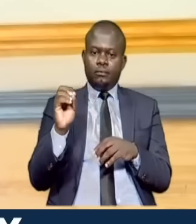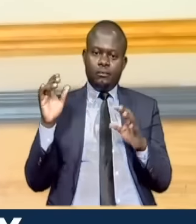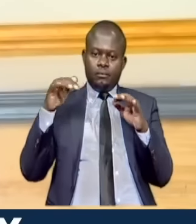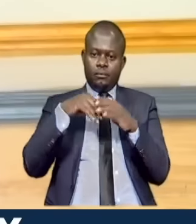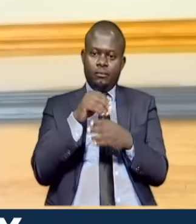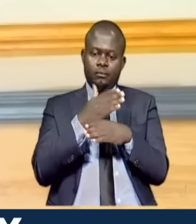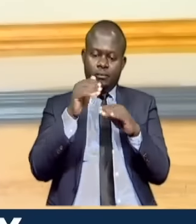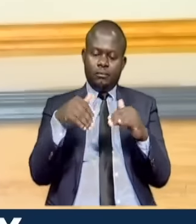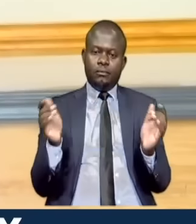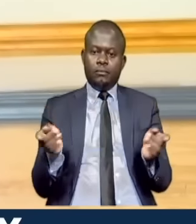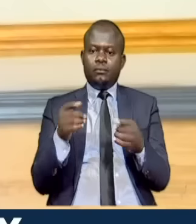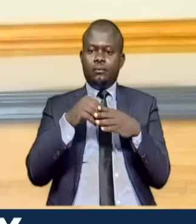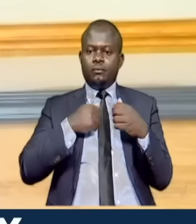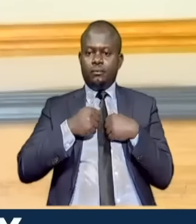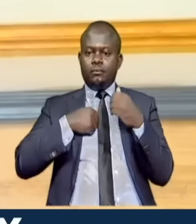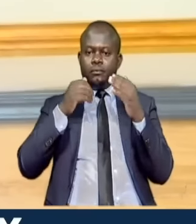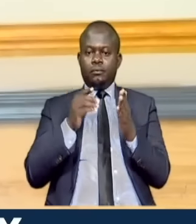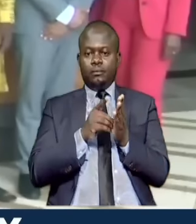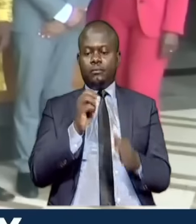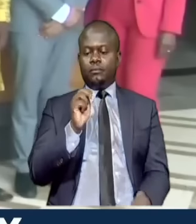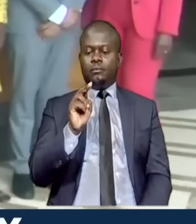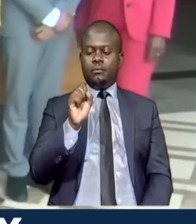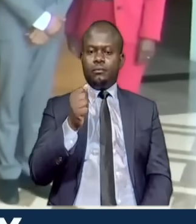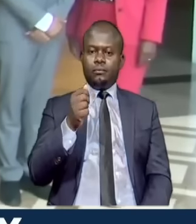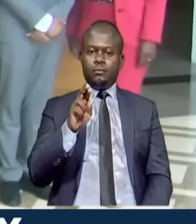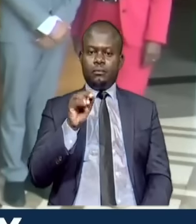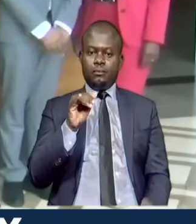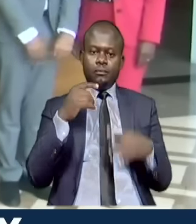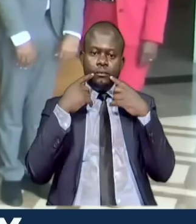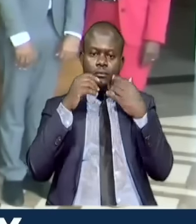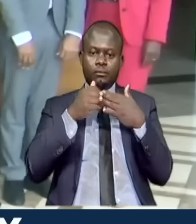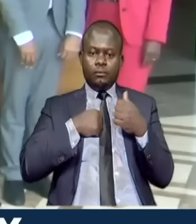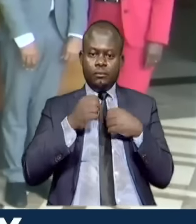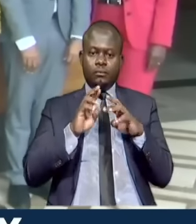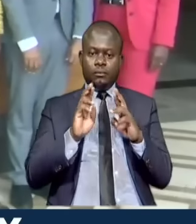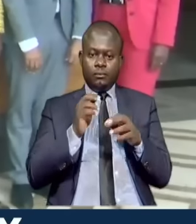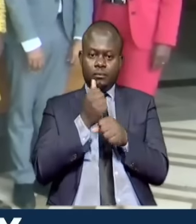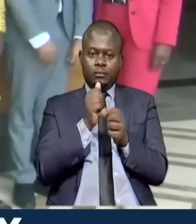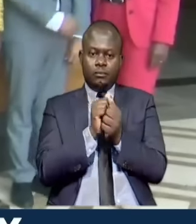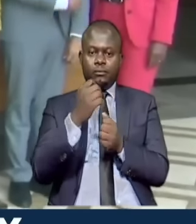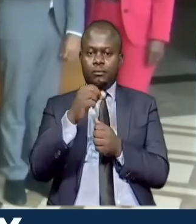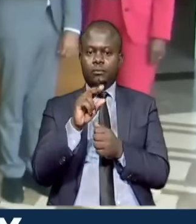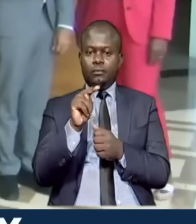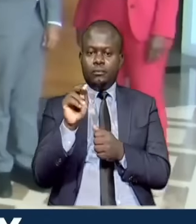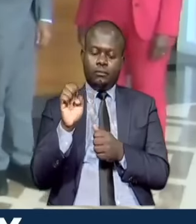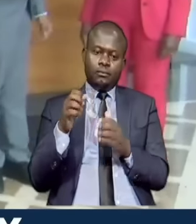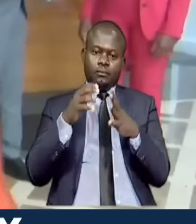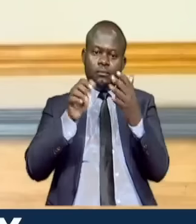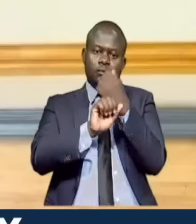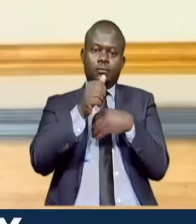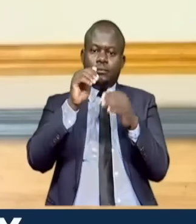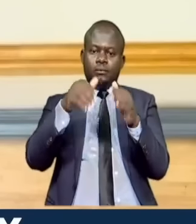Ministri w'ubuhinzi n'ubworozi mu Rwanda Dr. Musafiri Ildefonse avuga ko u Rwanda rwiteguye gukorana na Guinée mu kwagura ibikorwa